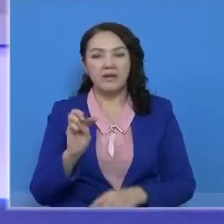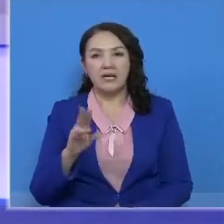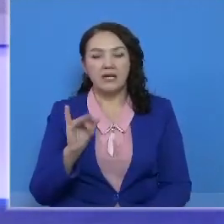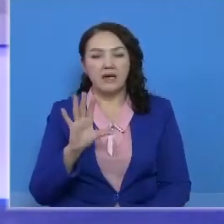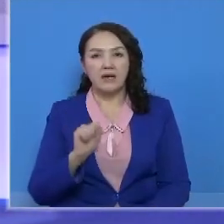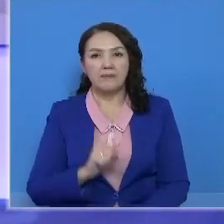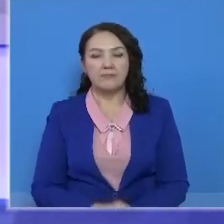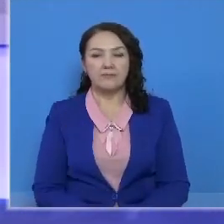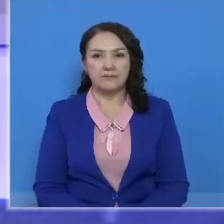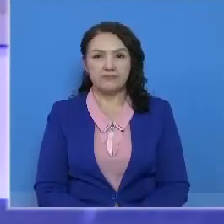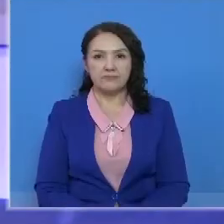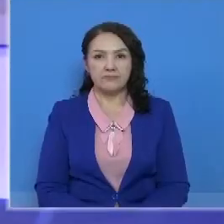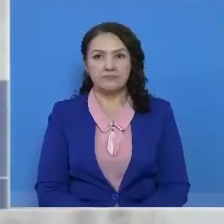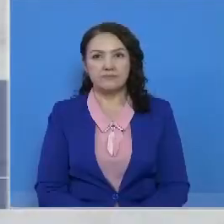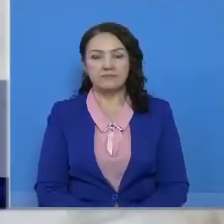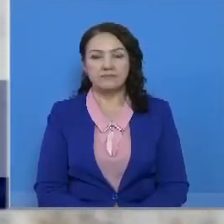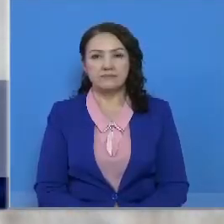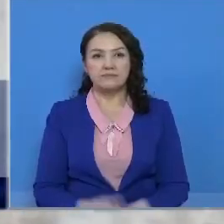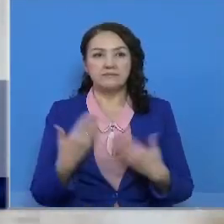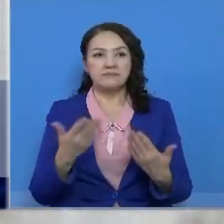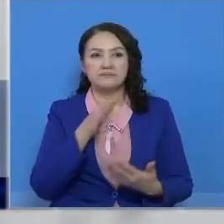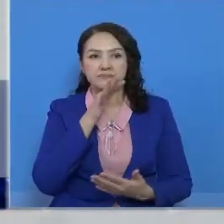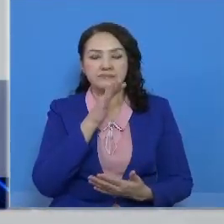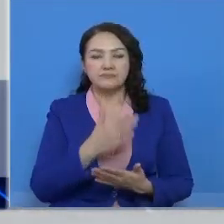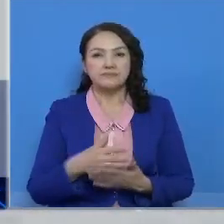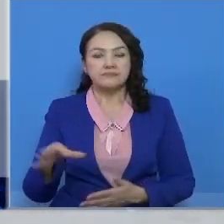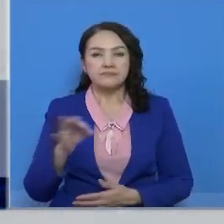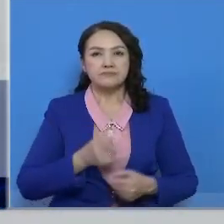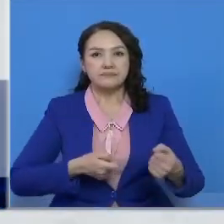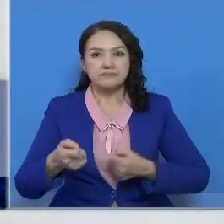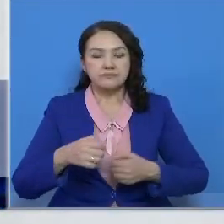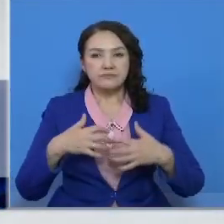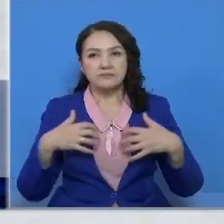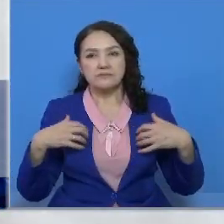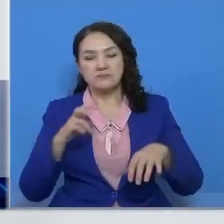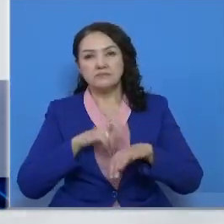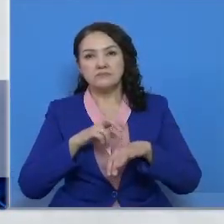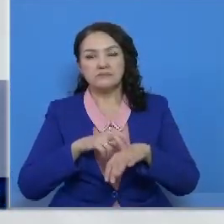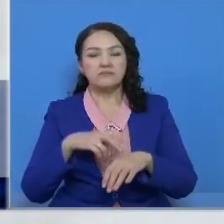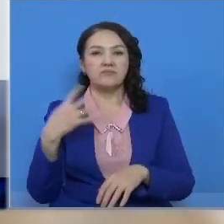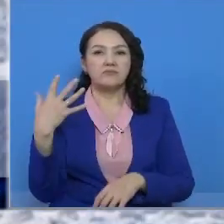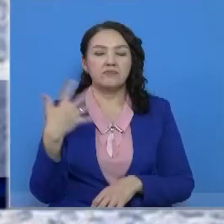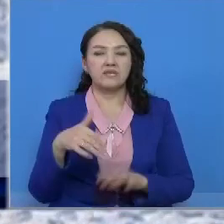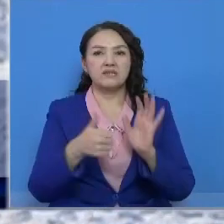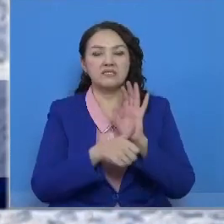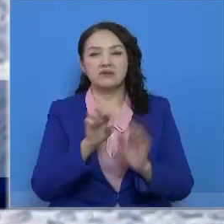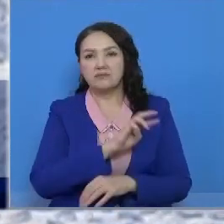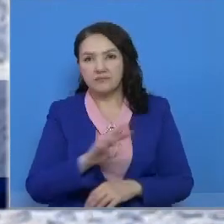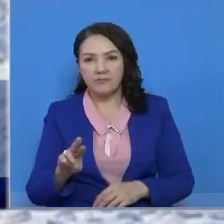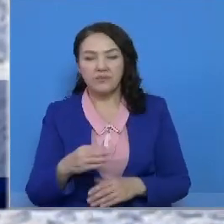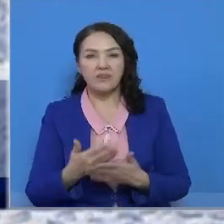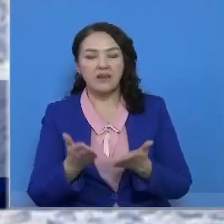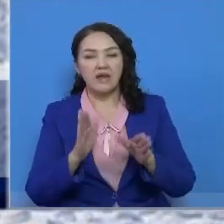Зарина удбанова настоящему времени областным управлением ветеринарии была освоена 56 миллионов тенге